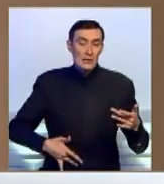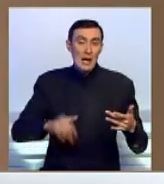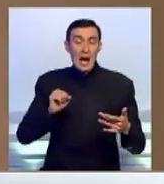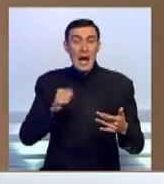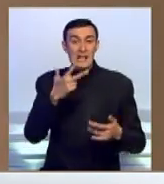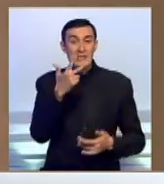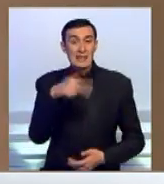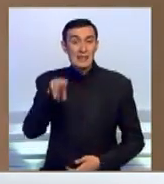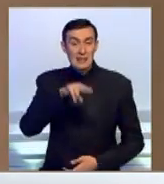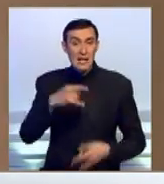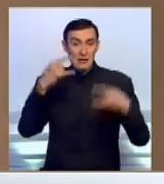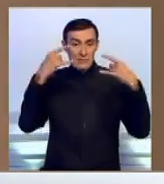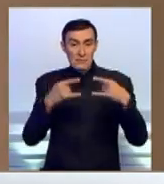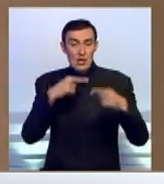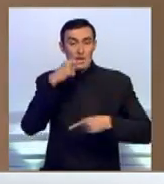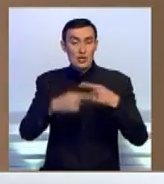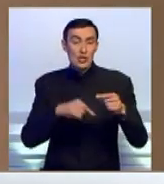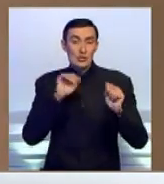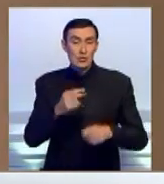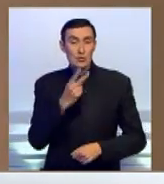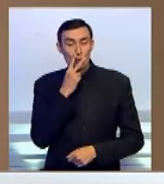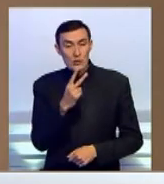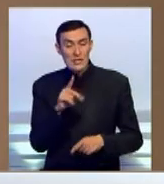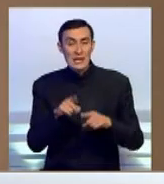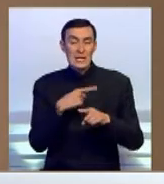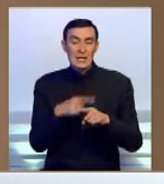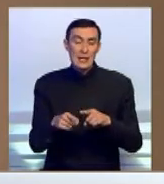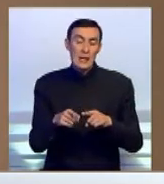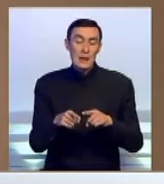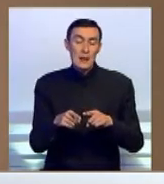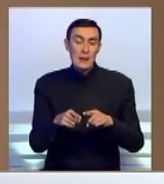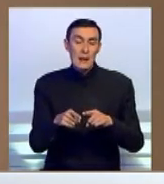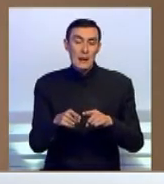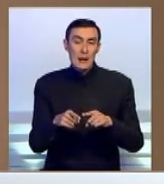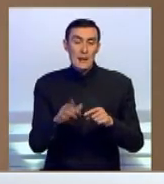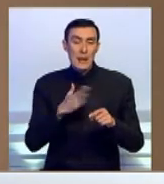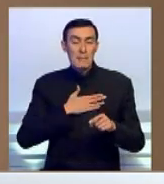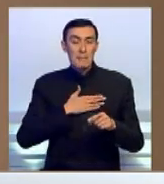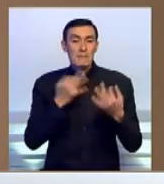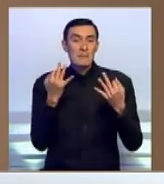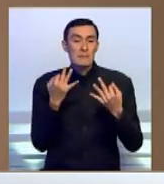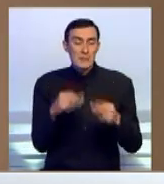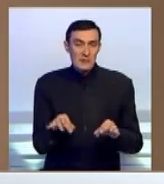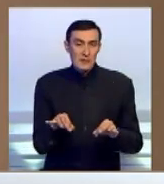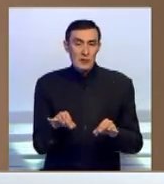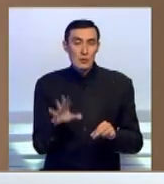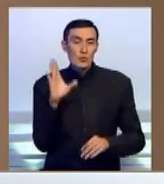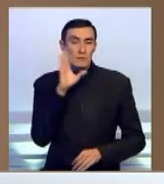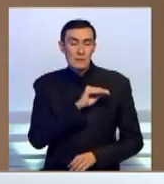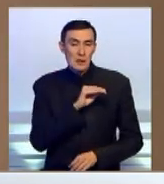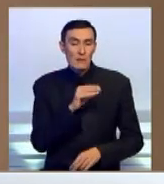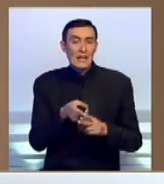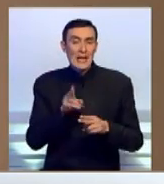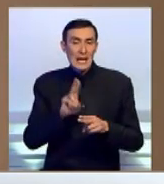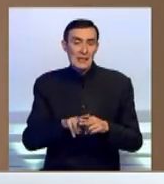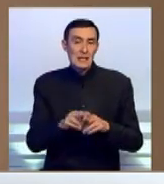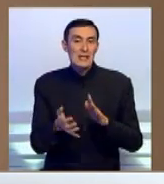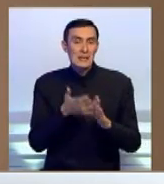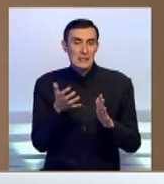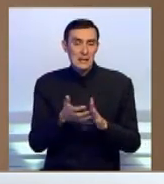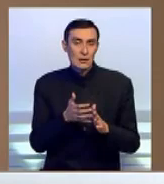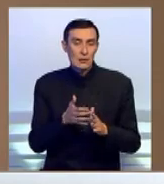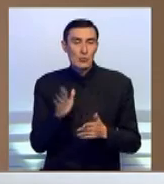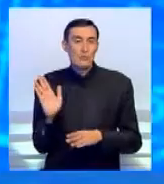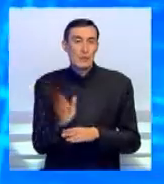3D-режим, он позволяет, или там, стереорежим, скажем так, позволяет как раз нивелировать вот этот вот недостаток.